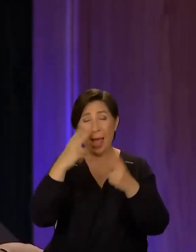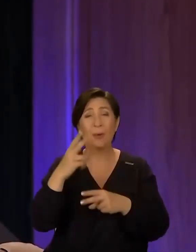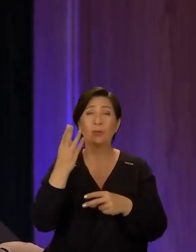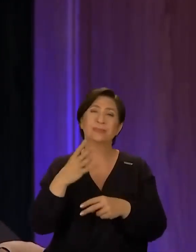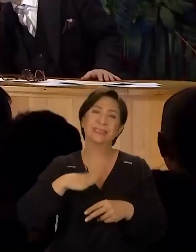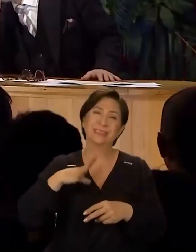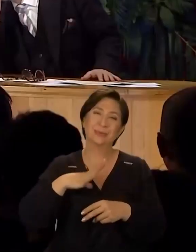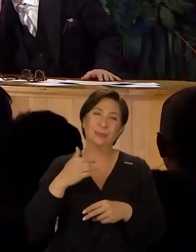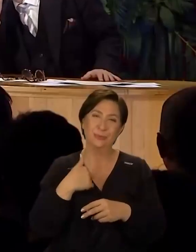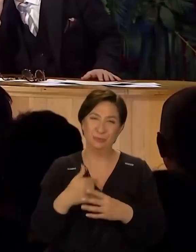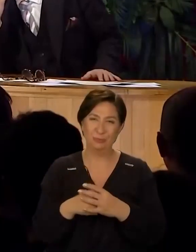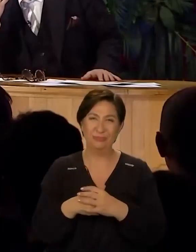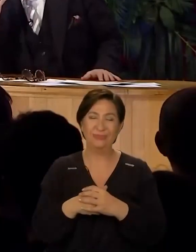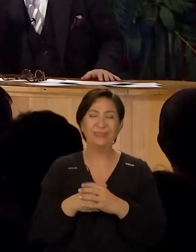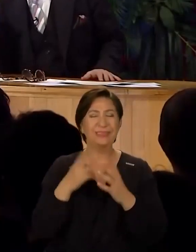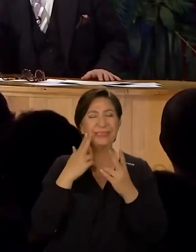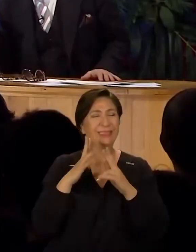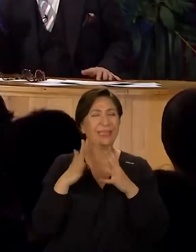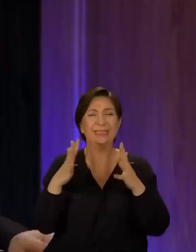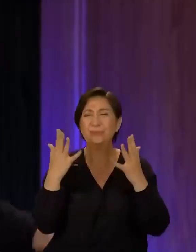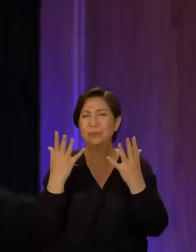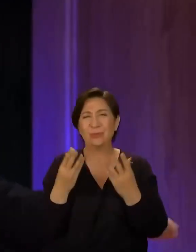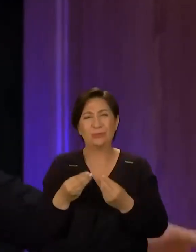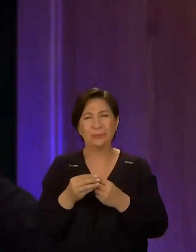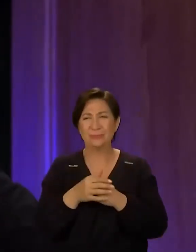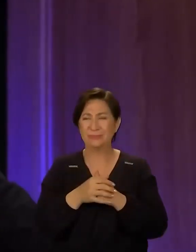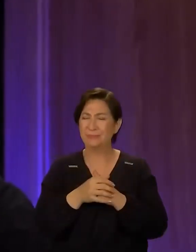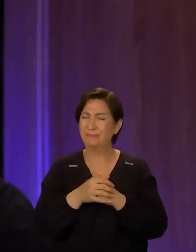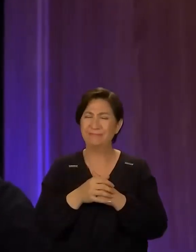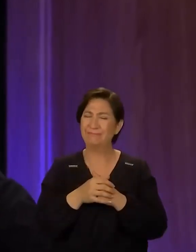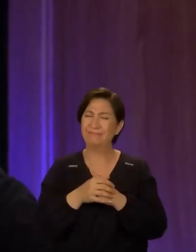ha beğendin demek. Tertemiz oldu. Yani